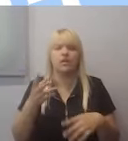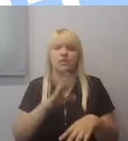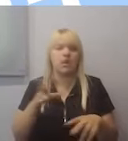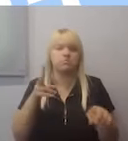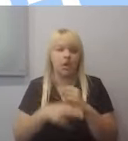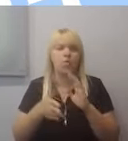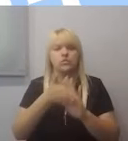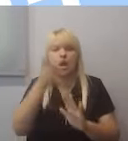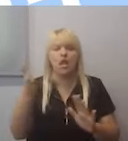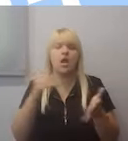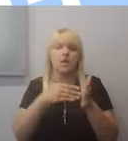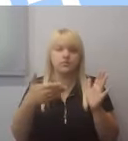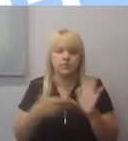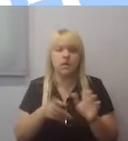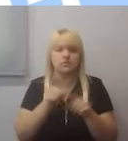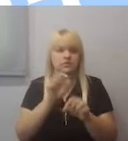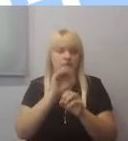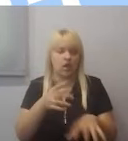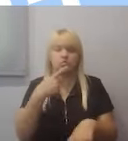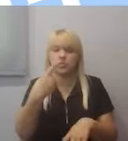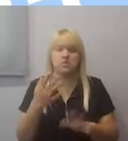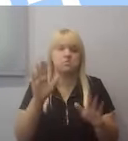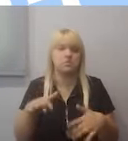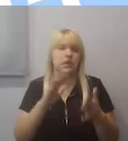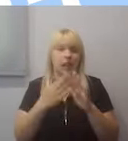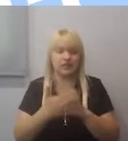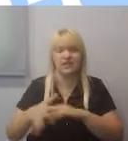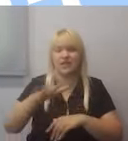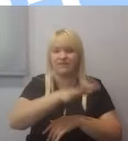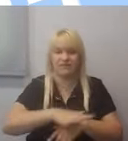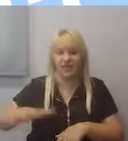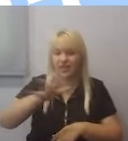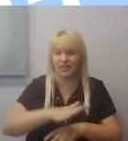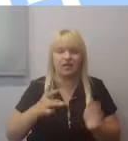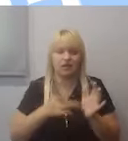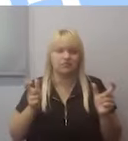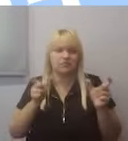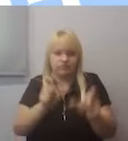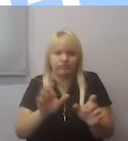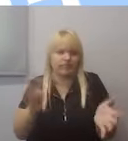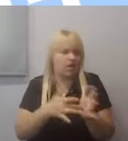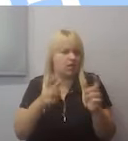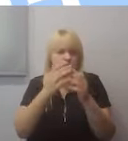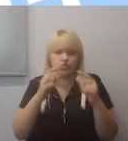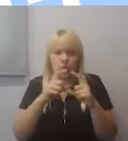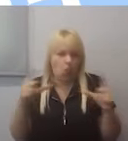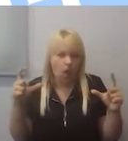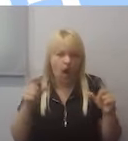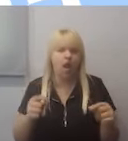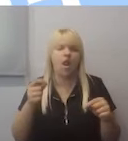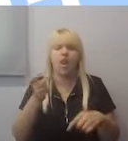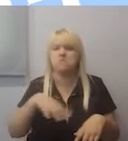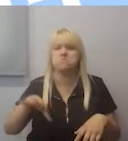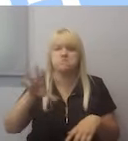ir stāsts arī ja mēs pilsētu vidē esam kaut kur iebarikādējušies vai kādā skolā mēs būsim visi salikti